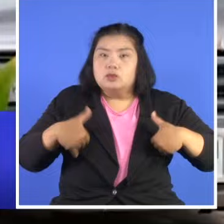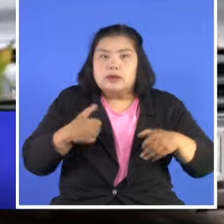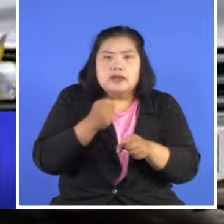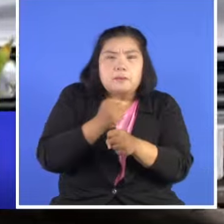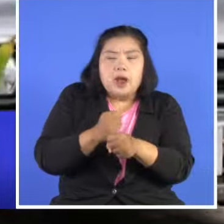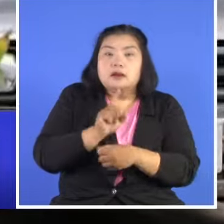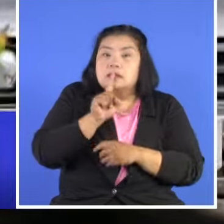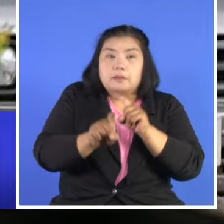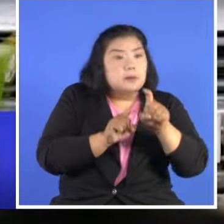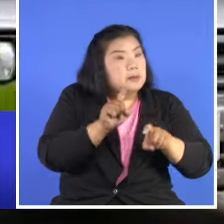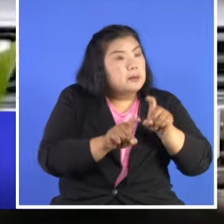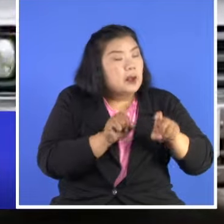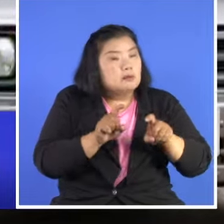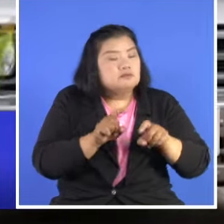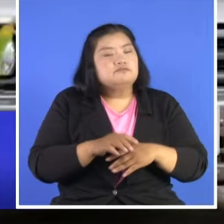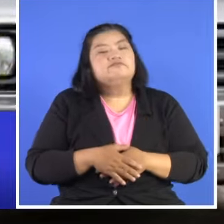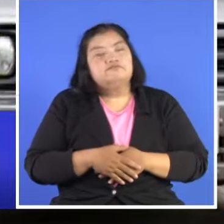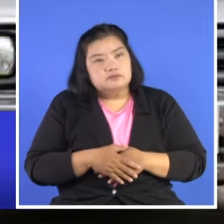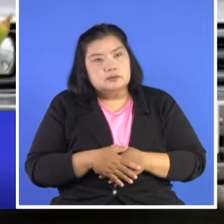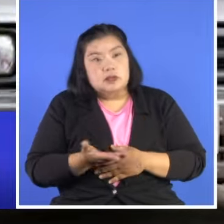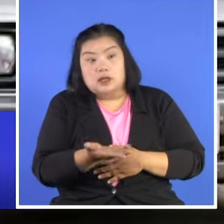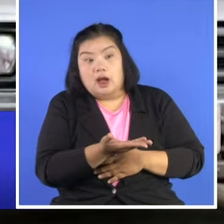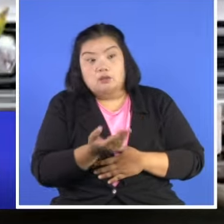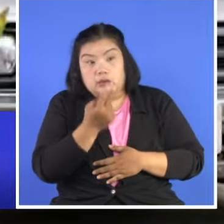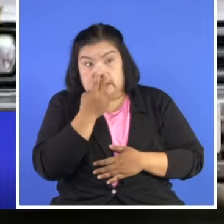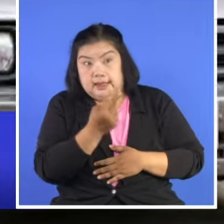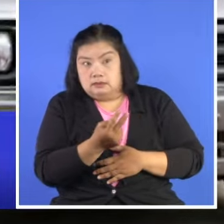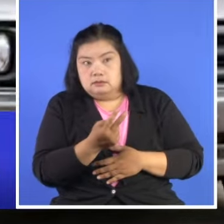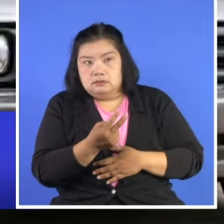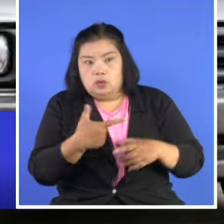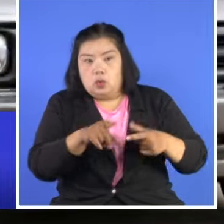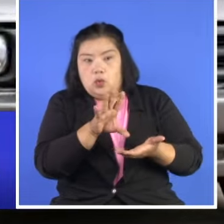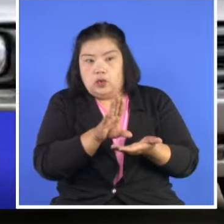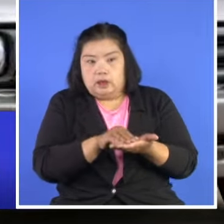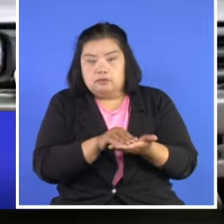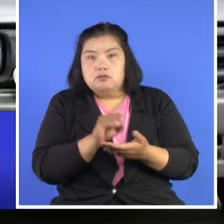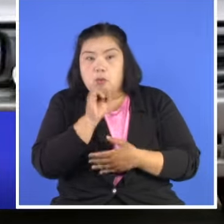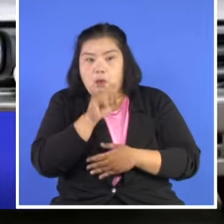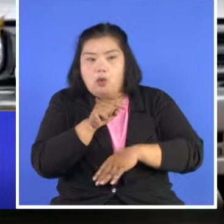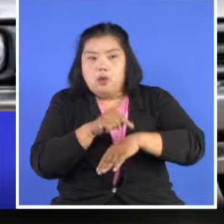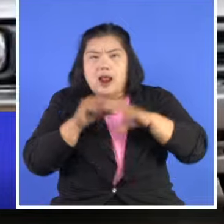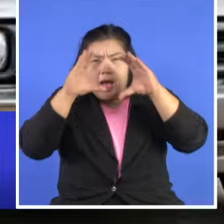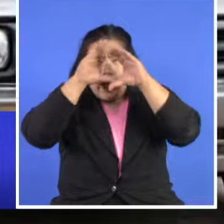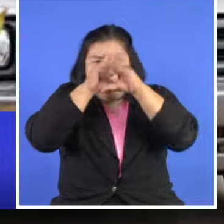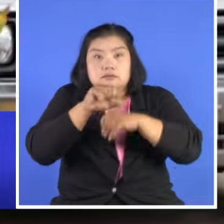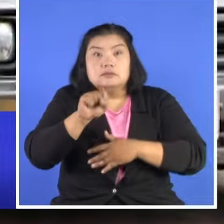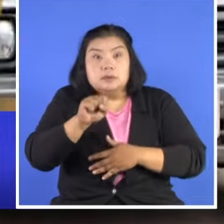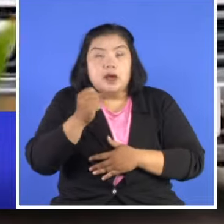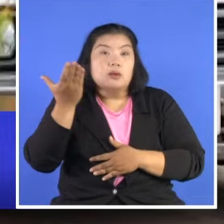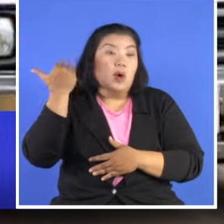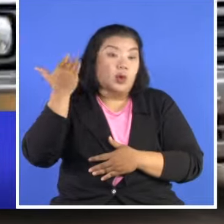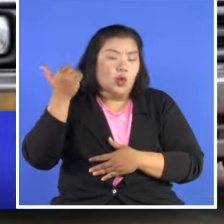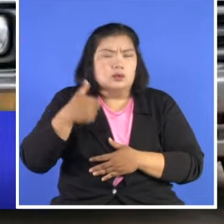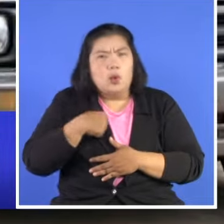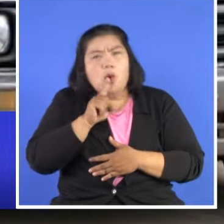ครับปรากฏว่าพี่ๆนายวินที่อยู่ในคลิปเนี่ยเป็นช่วงกลางคืนนะครับนักข่าวก็เลยถามเรื่องราวทราบว่า